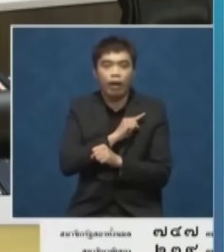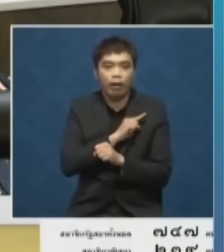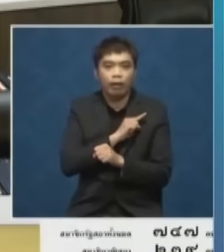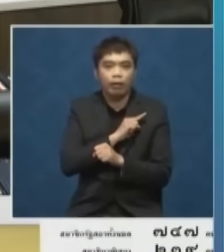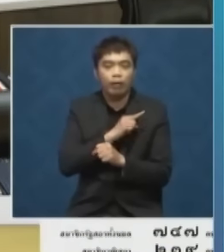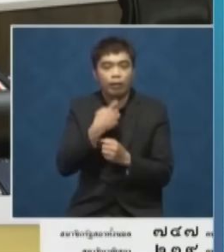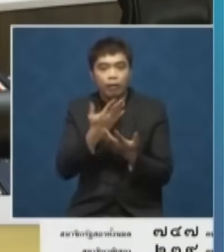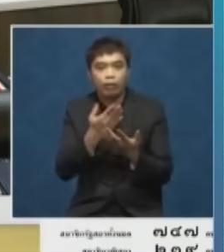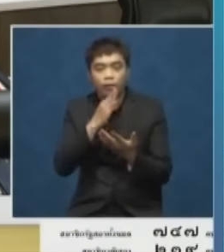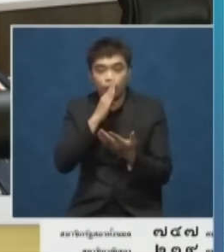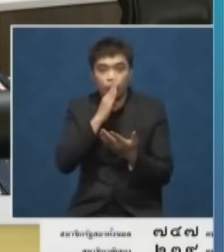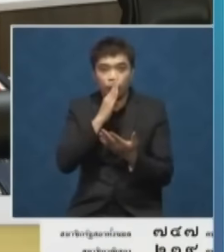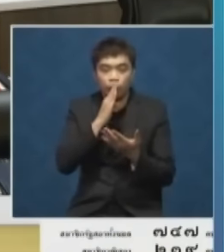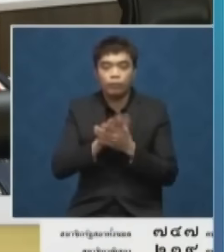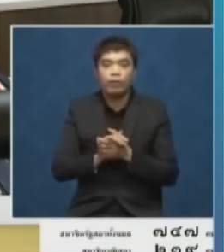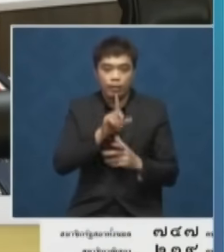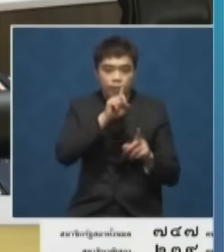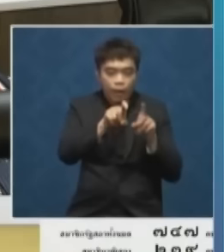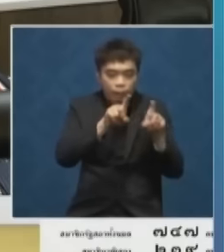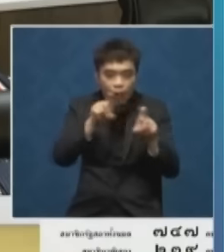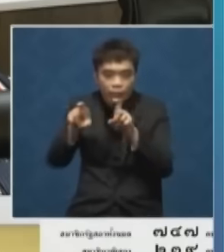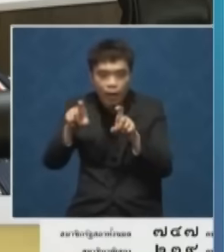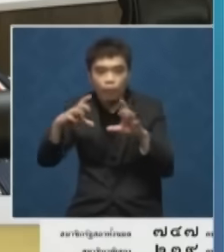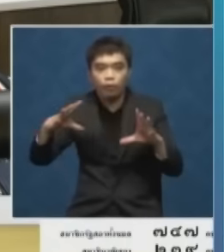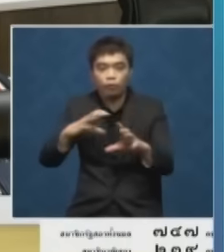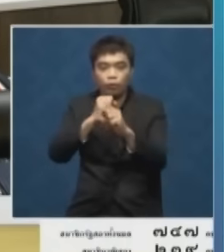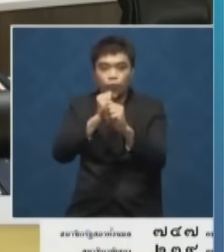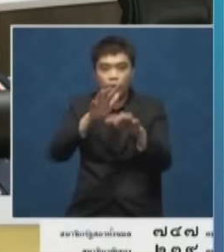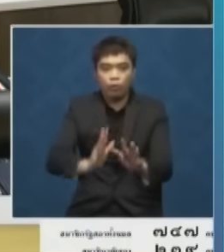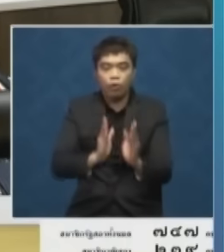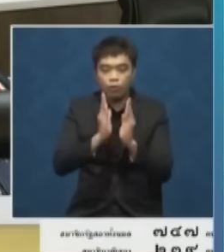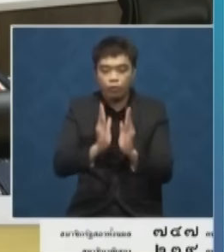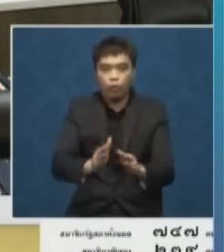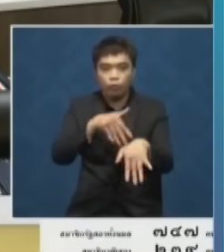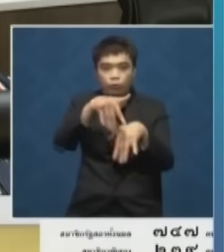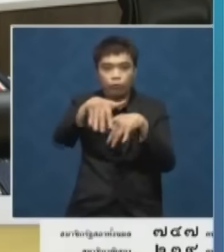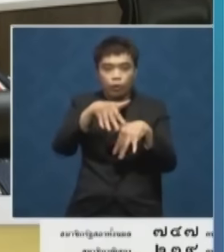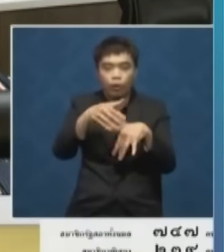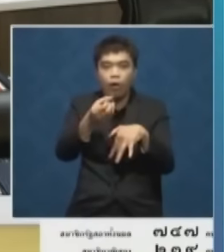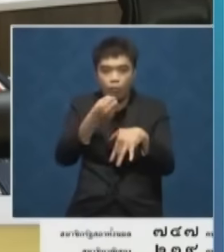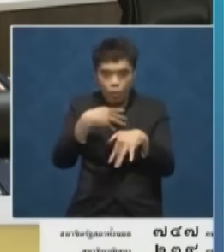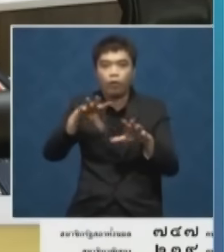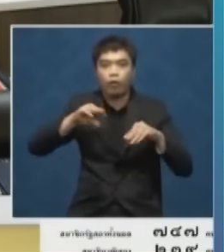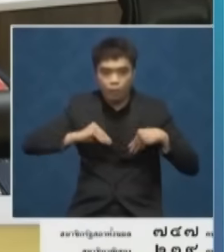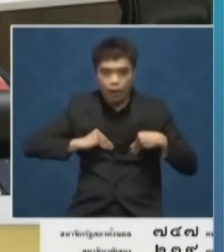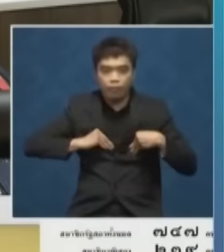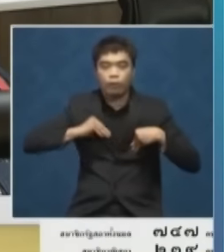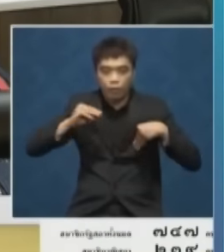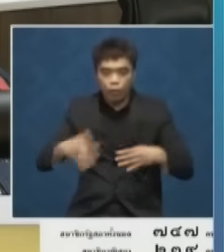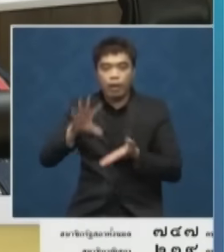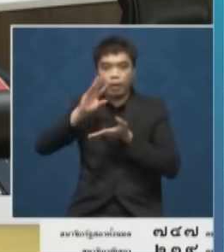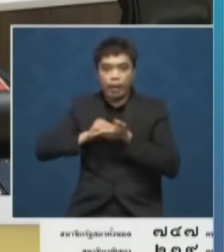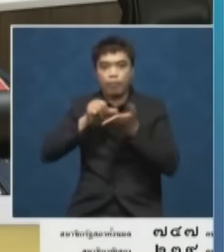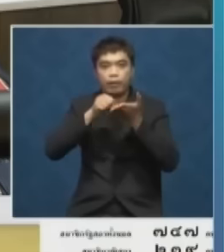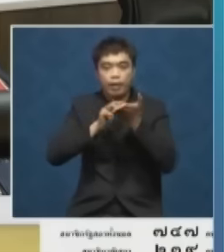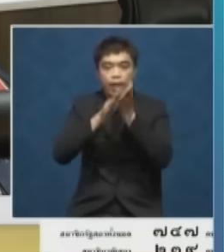จึงรู้ดีว่าการค้านหรือฝืนแบบหัวชนฝาไม่เกิดประโยชน์มีแต่จะทำให้ขัดแย้งแตกแยกกว่าเดิมมองว่าการ